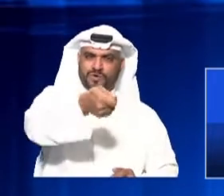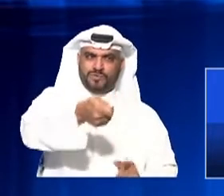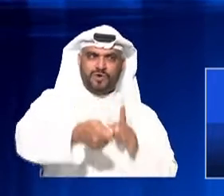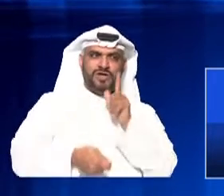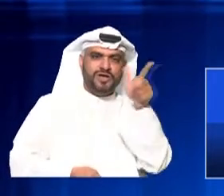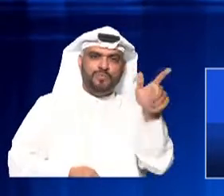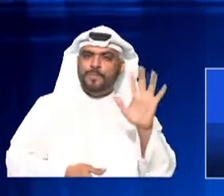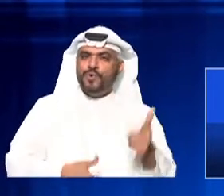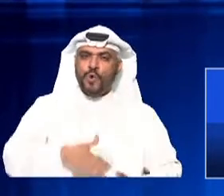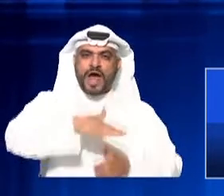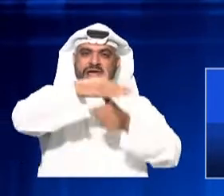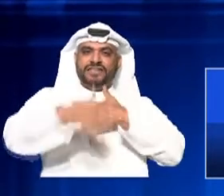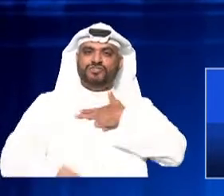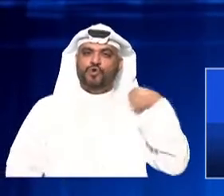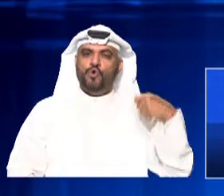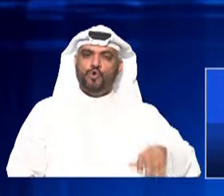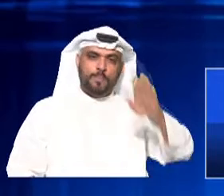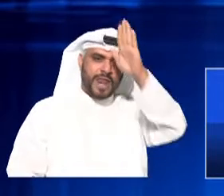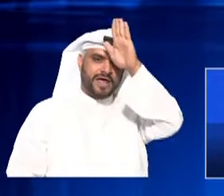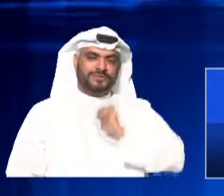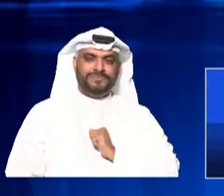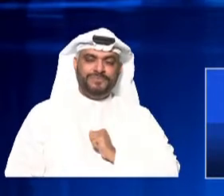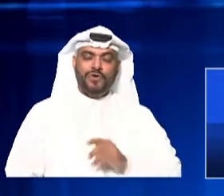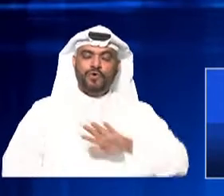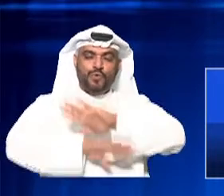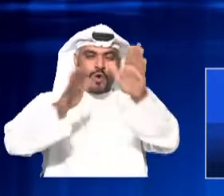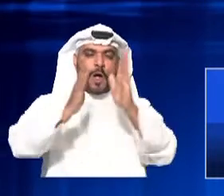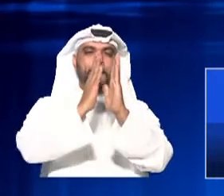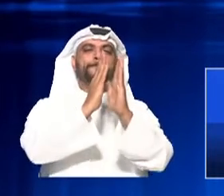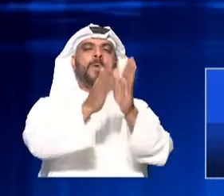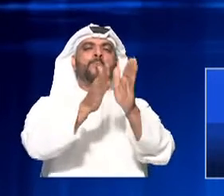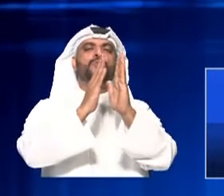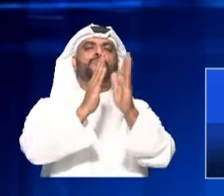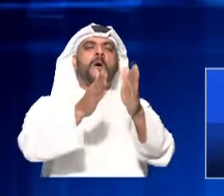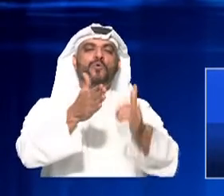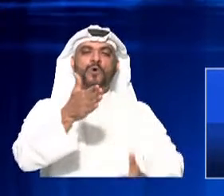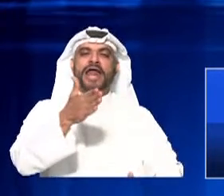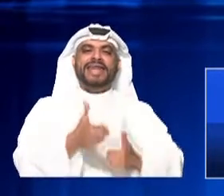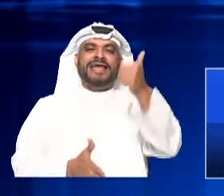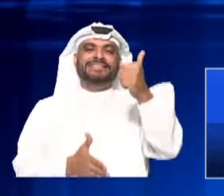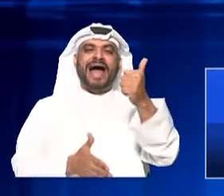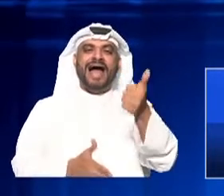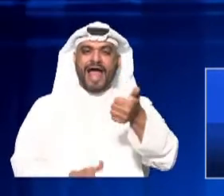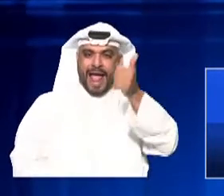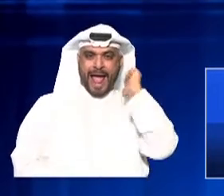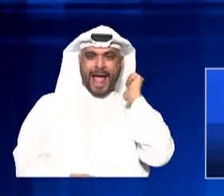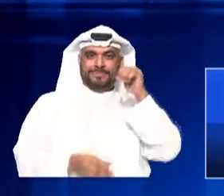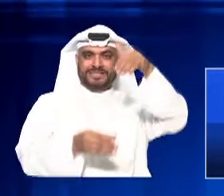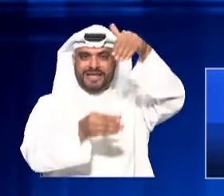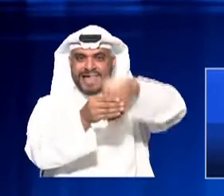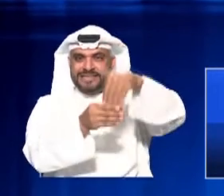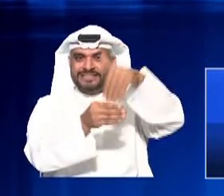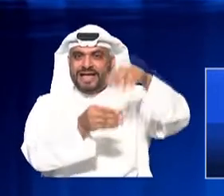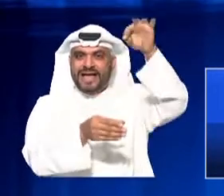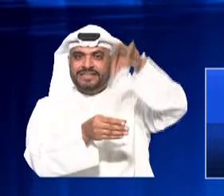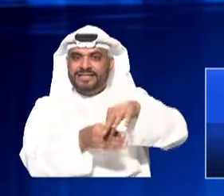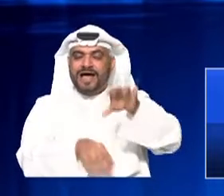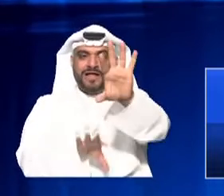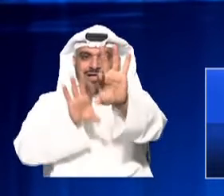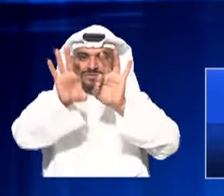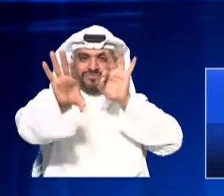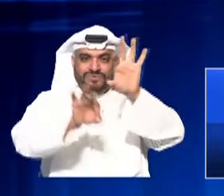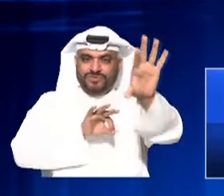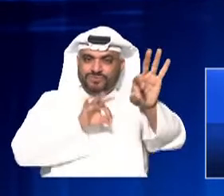مشعل الأحمد الجابر الصباح حفظه الله، وتهاني سموهم له بنجاح الانتخابات التشريعية لانتخاب أعضاء